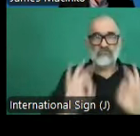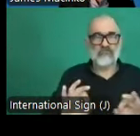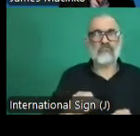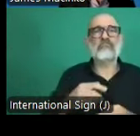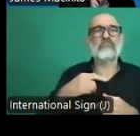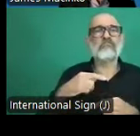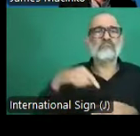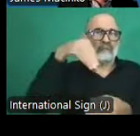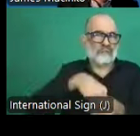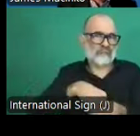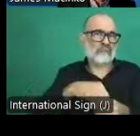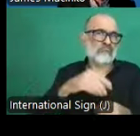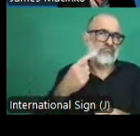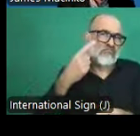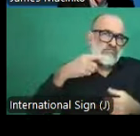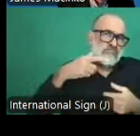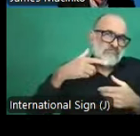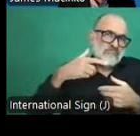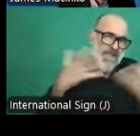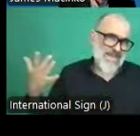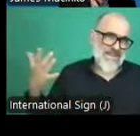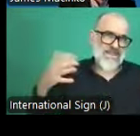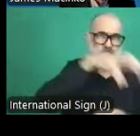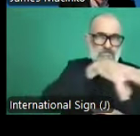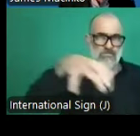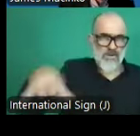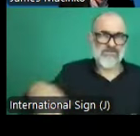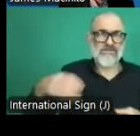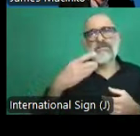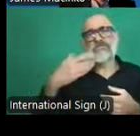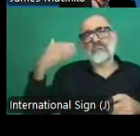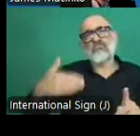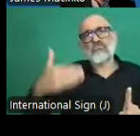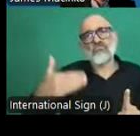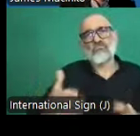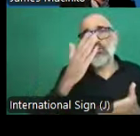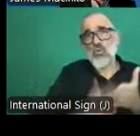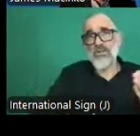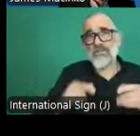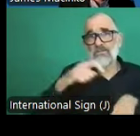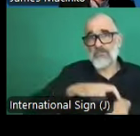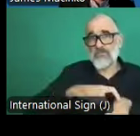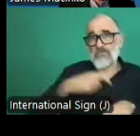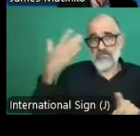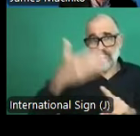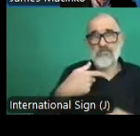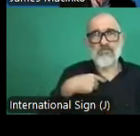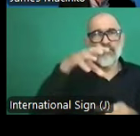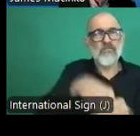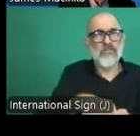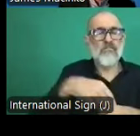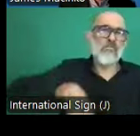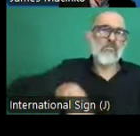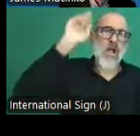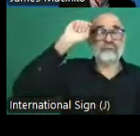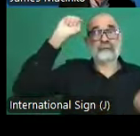Ce que je voudrais faire aujourd'hui, bien sûr, c'est ce qui arrive quand on invite des académiciens. Je veux parler